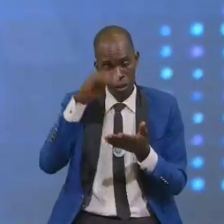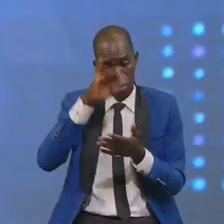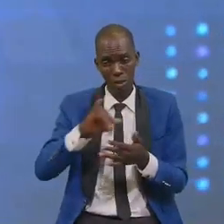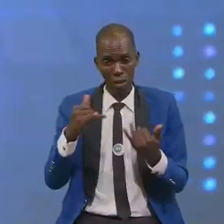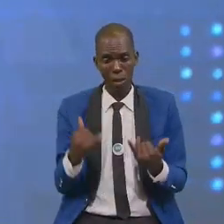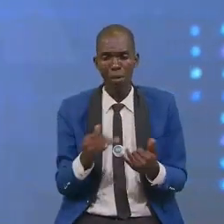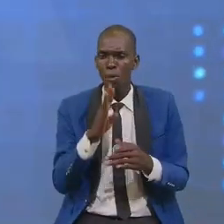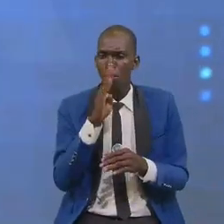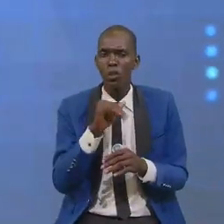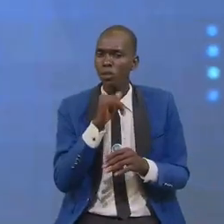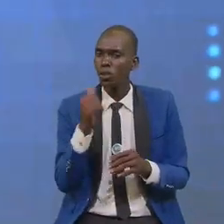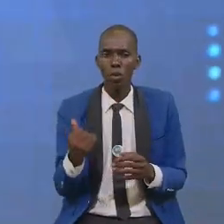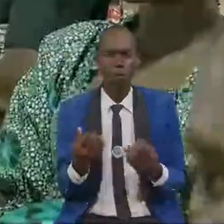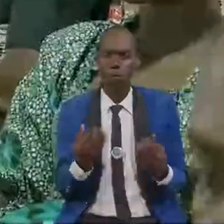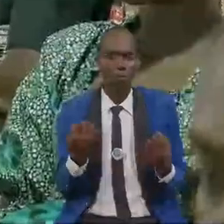croissant